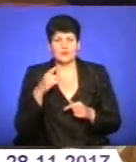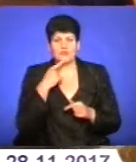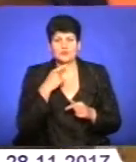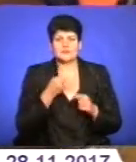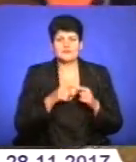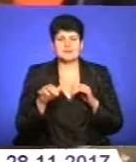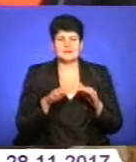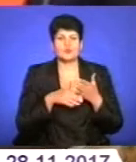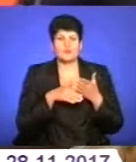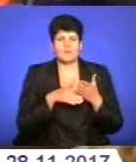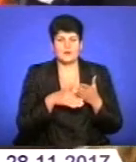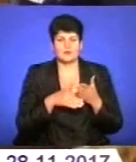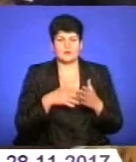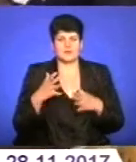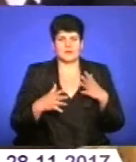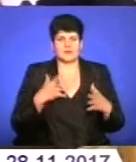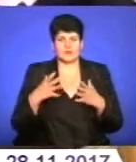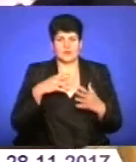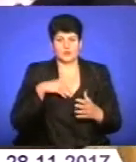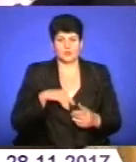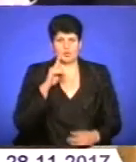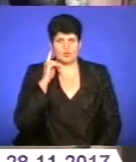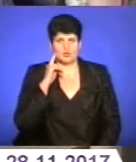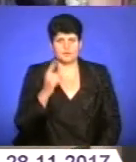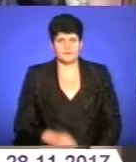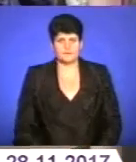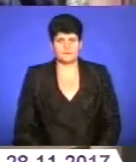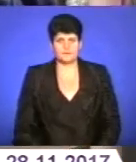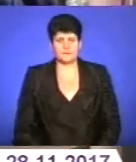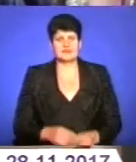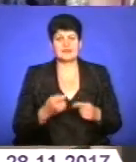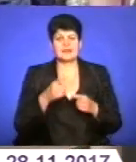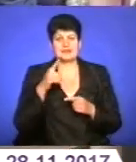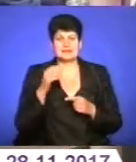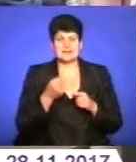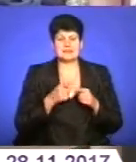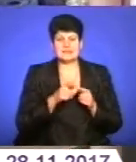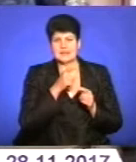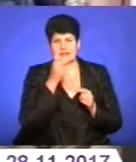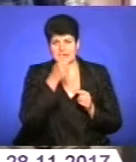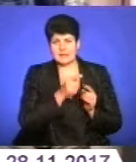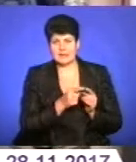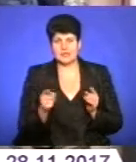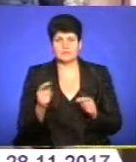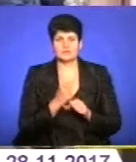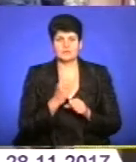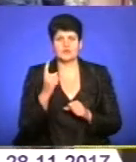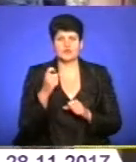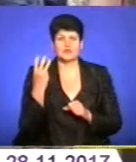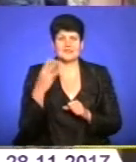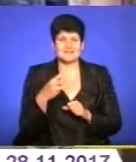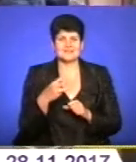заходи допомагають підняти патріотичний дух молоді. За поточний рік українське козацтво зробило 130